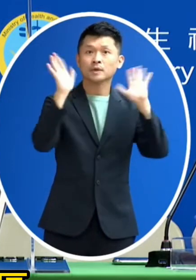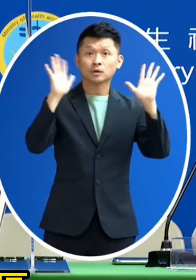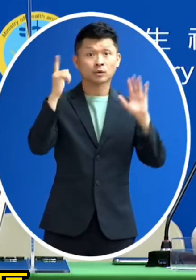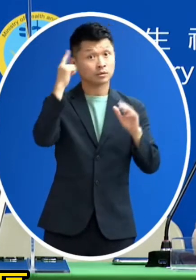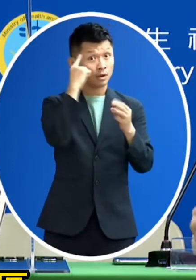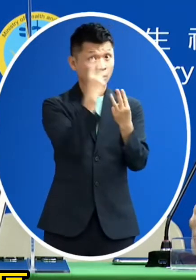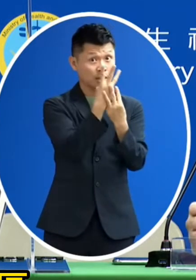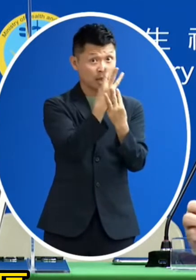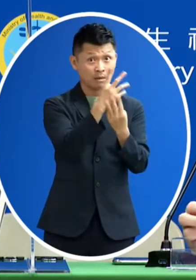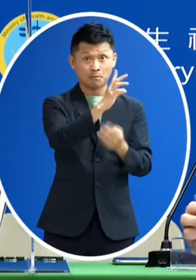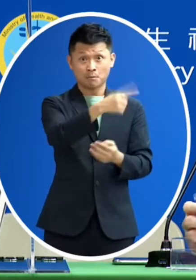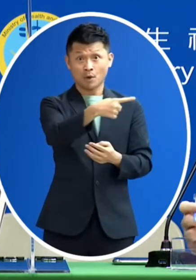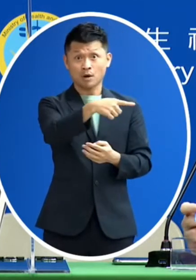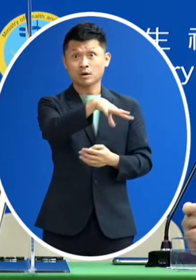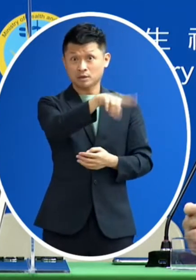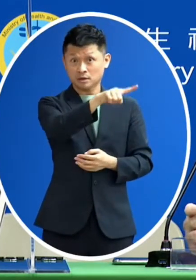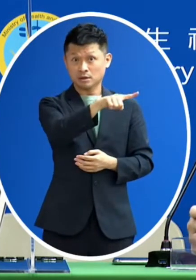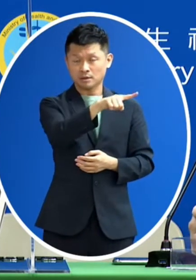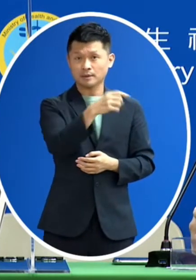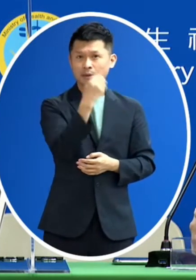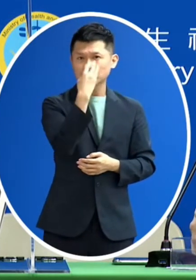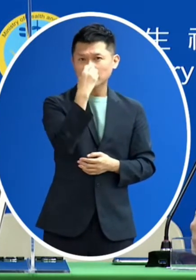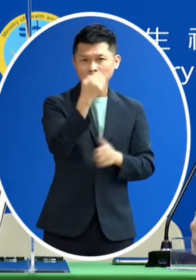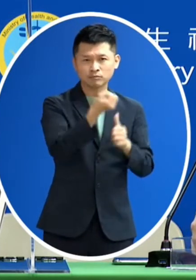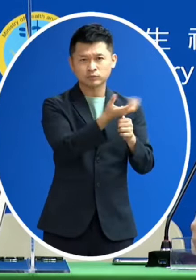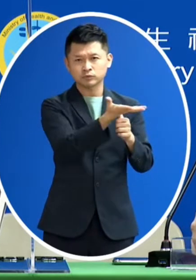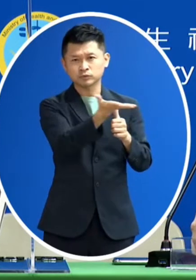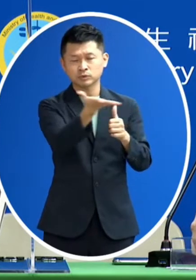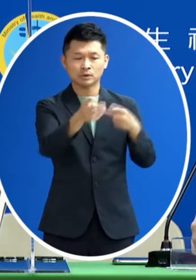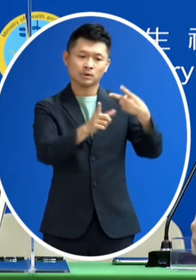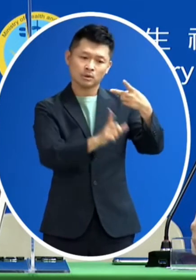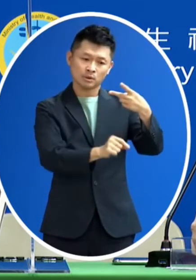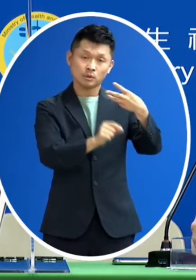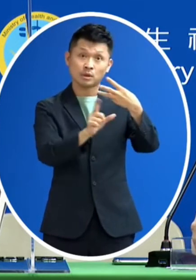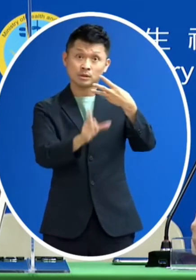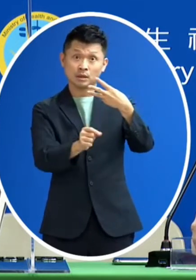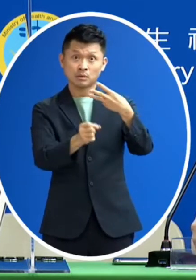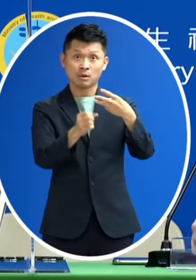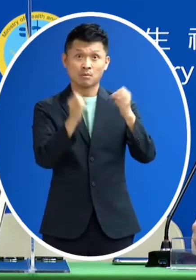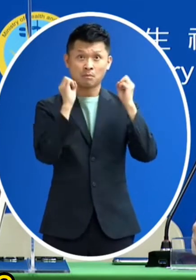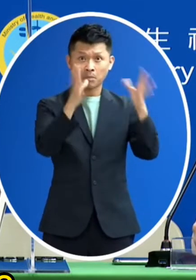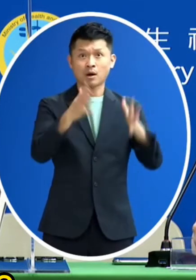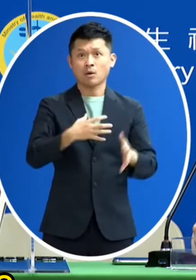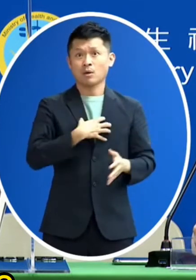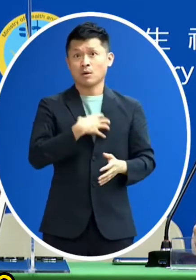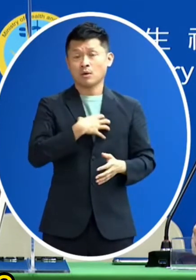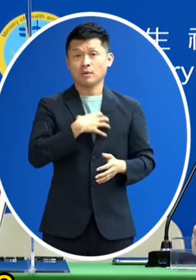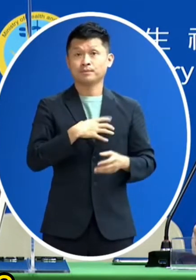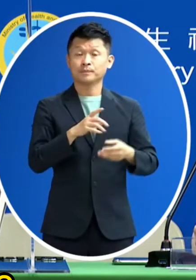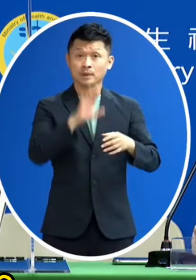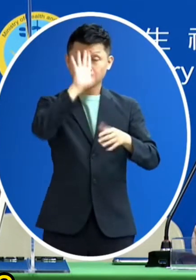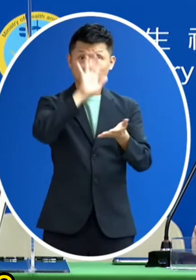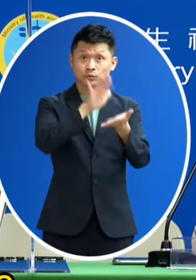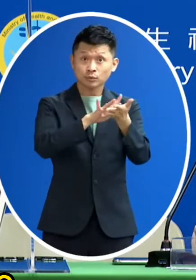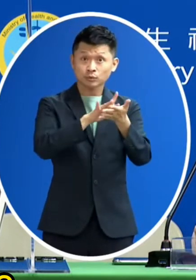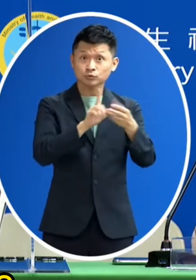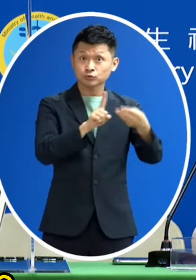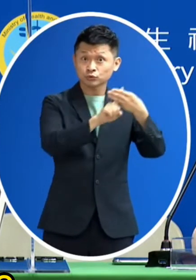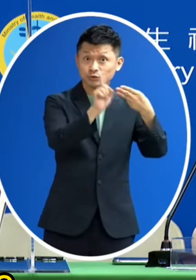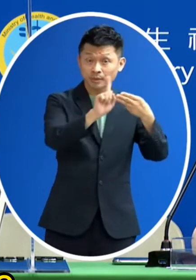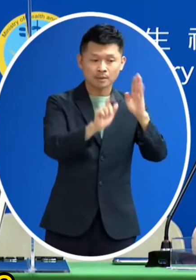的这个疫情的地区那香港的疫情在2月、3月那时候爆发的时候，他们的主流病毒株呢